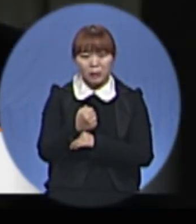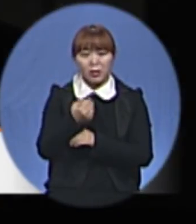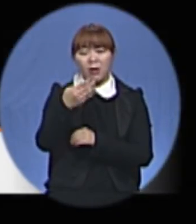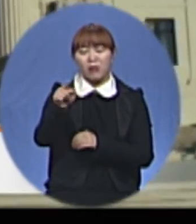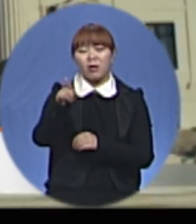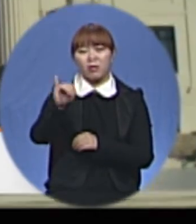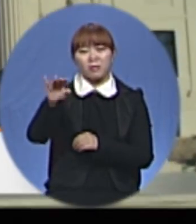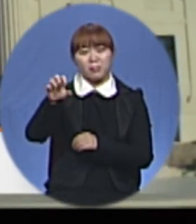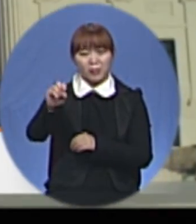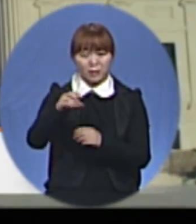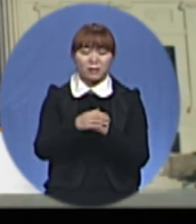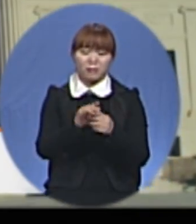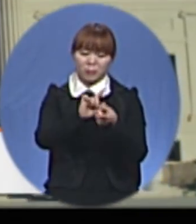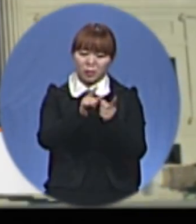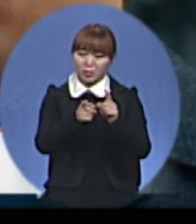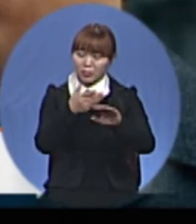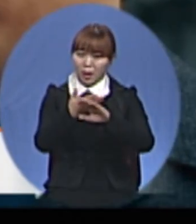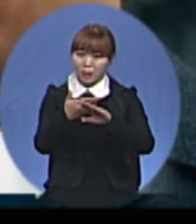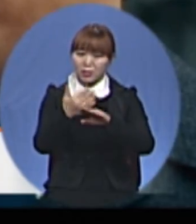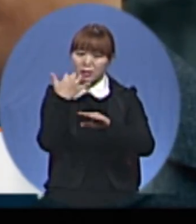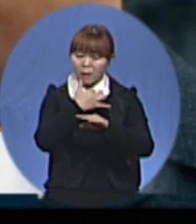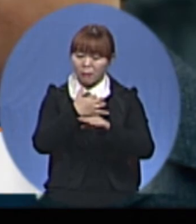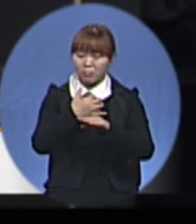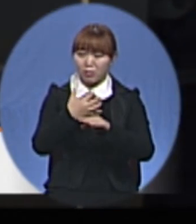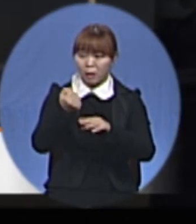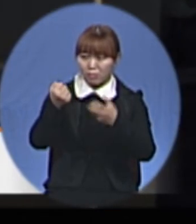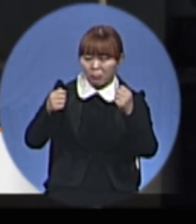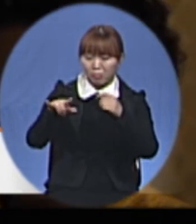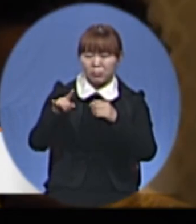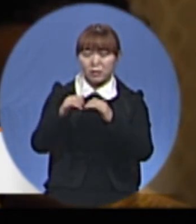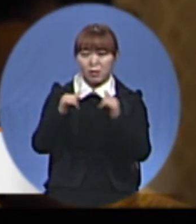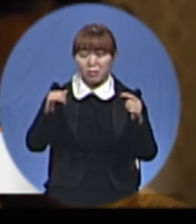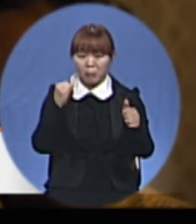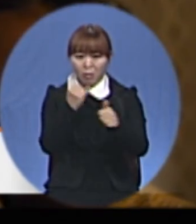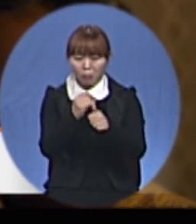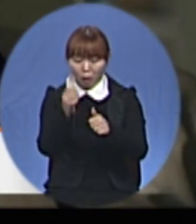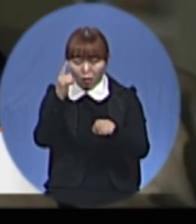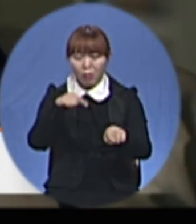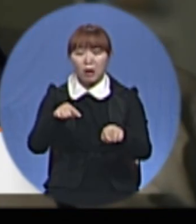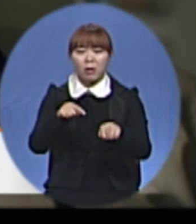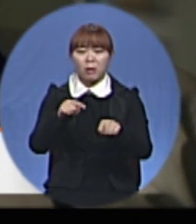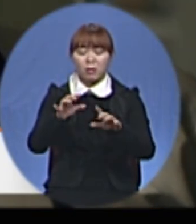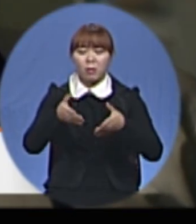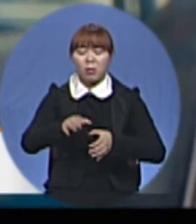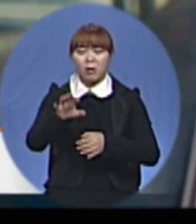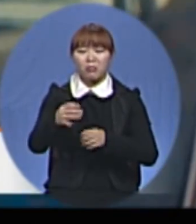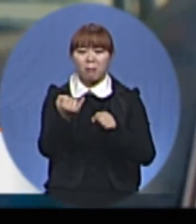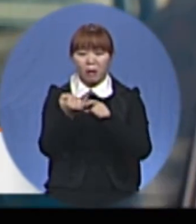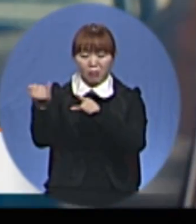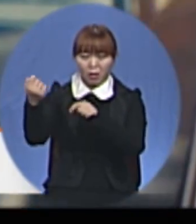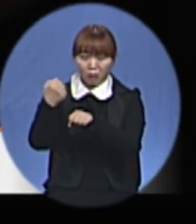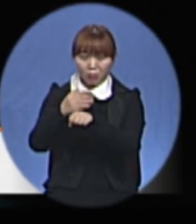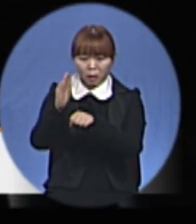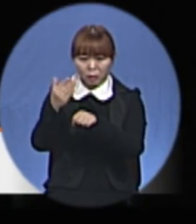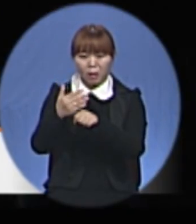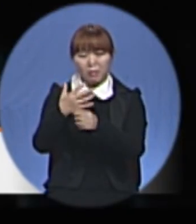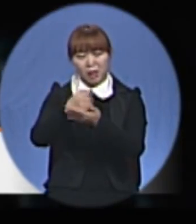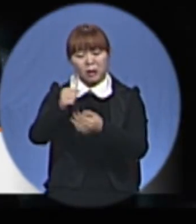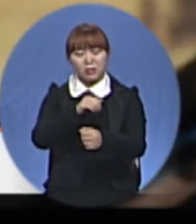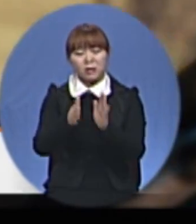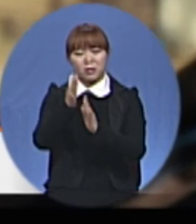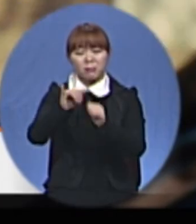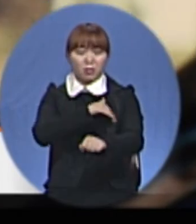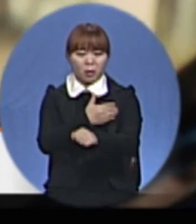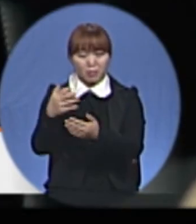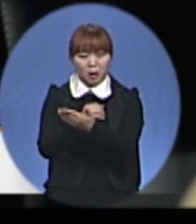러빙. 서로 다른 인종과 결혼했다는 이유만으로 고향에서 추방당한 러빙 부부가 빼앗긴 시민권을